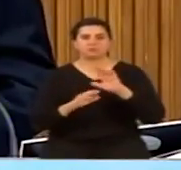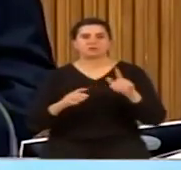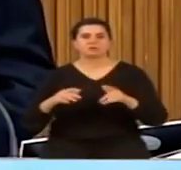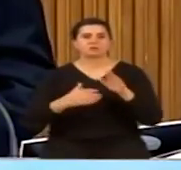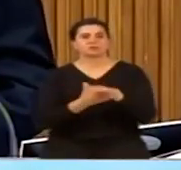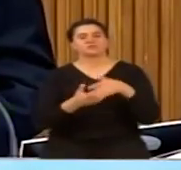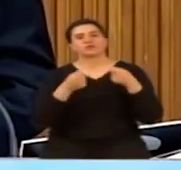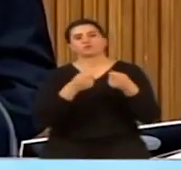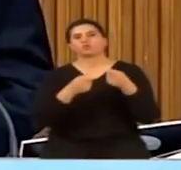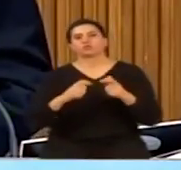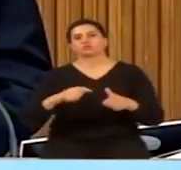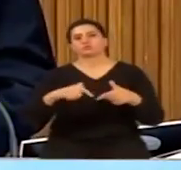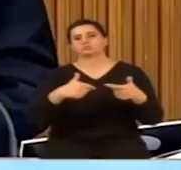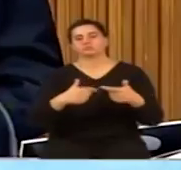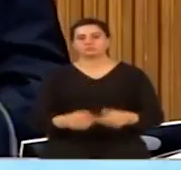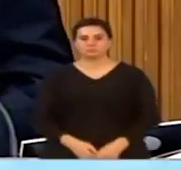istifaya zorluyorsun.